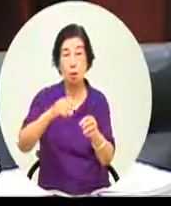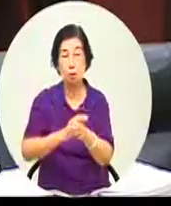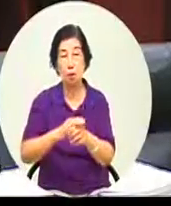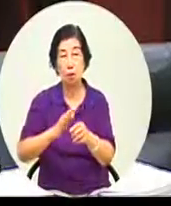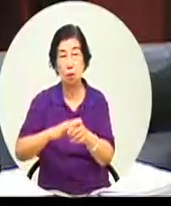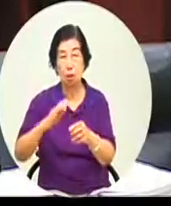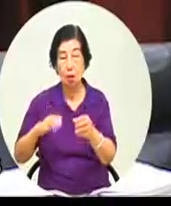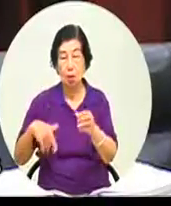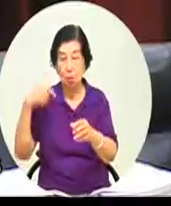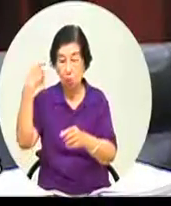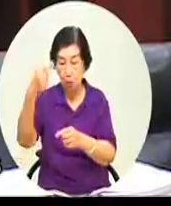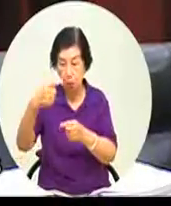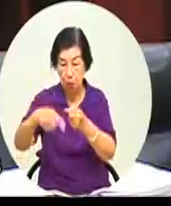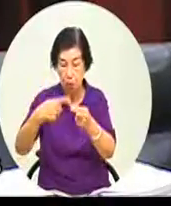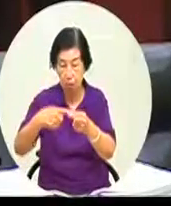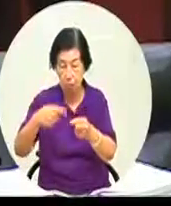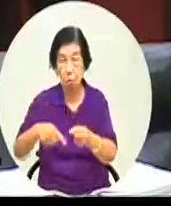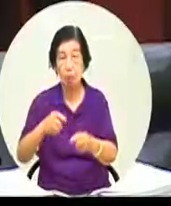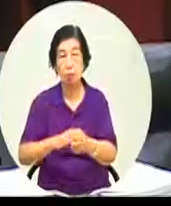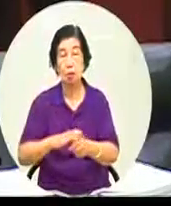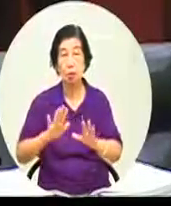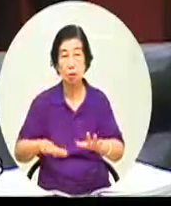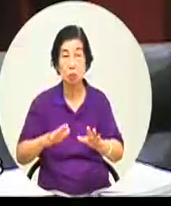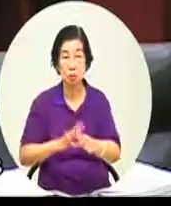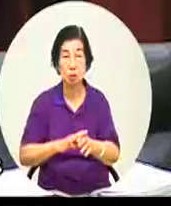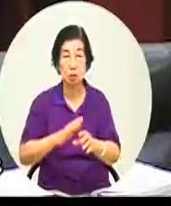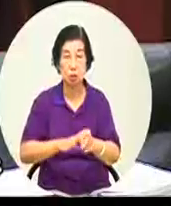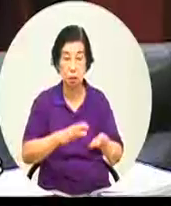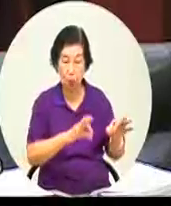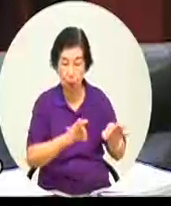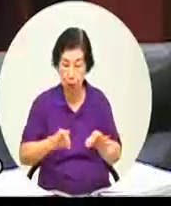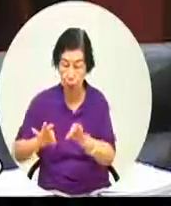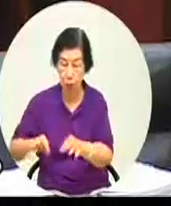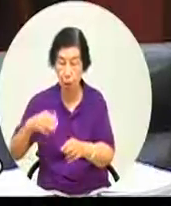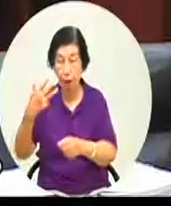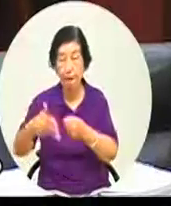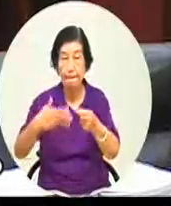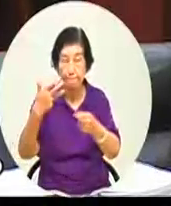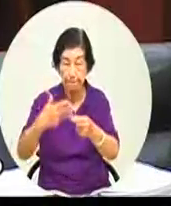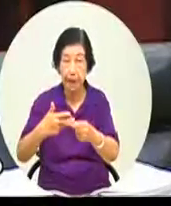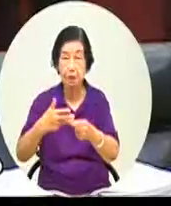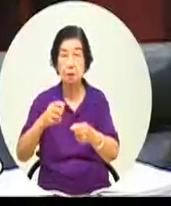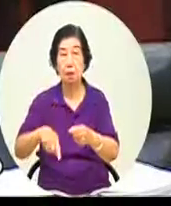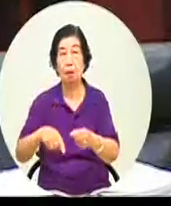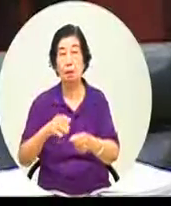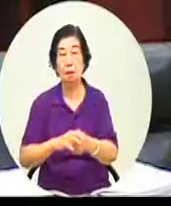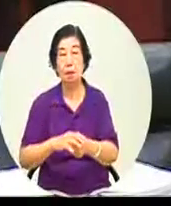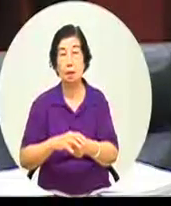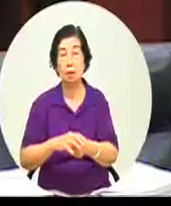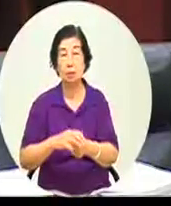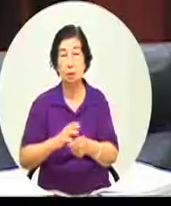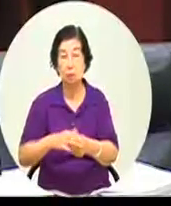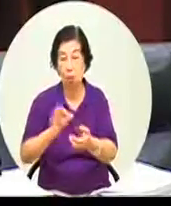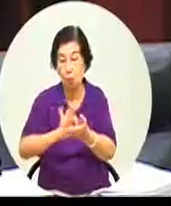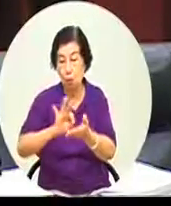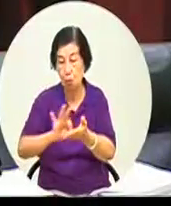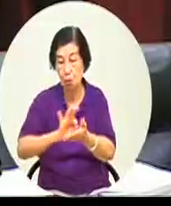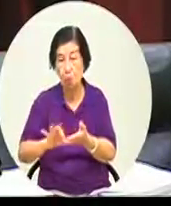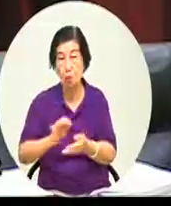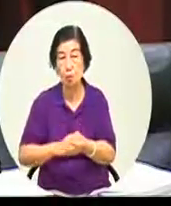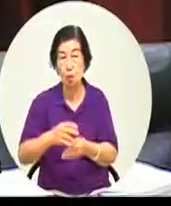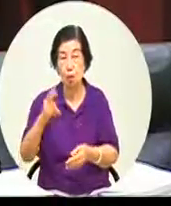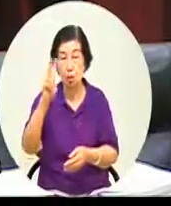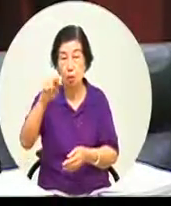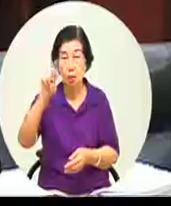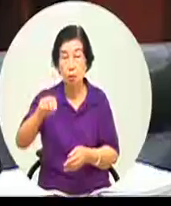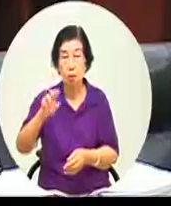啊，为什么按元旦、八旦啊，甲进温泉，按佫开一千万啊，甲进佫无？所以讲地方，请